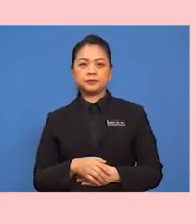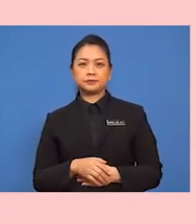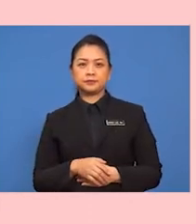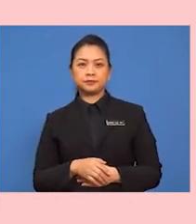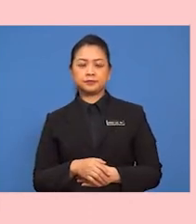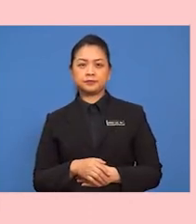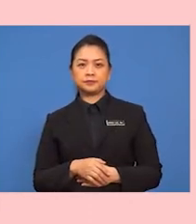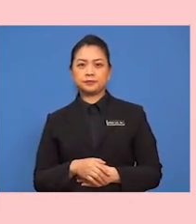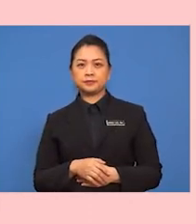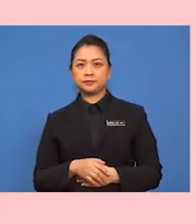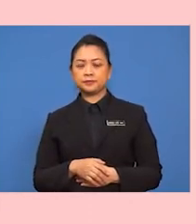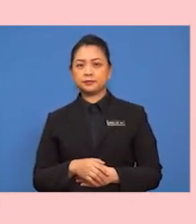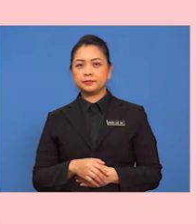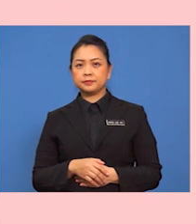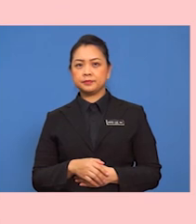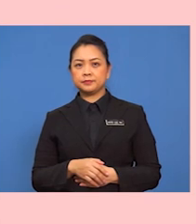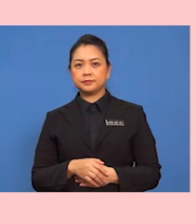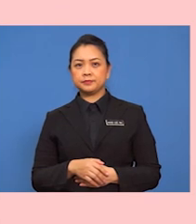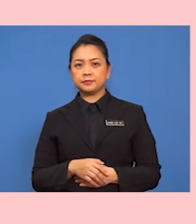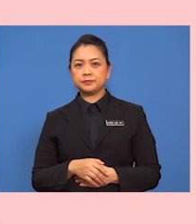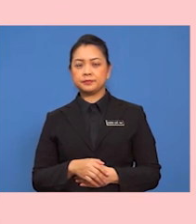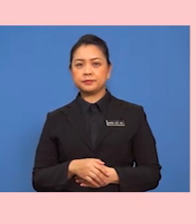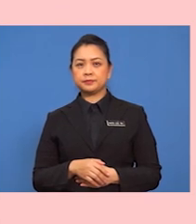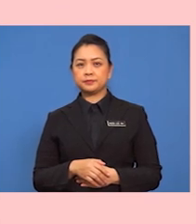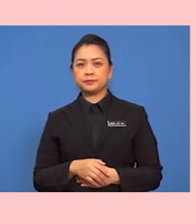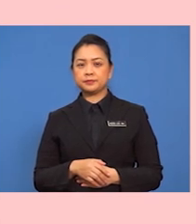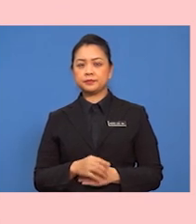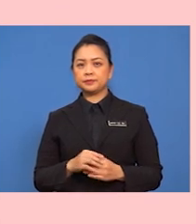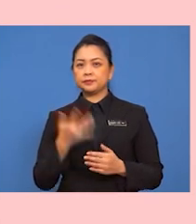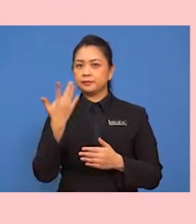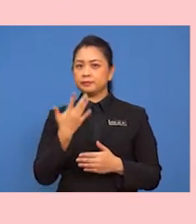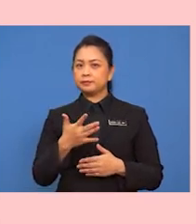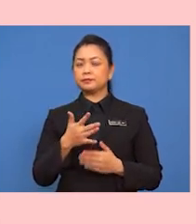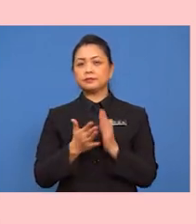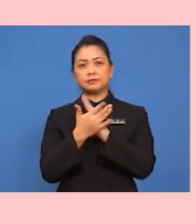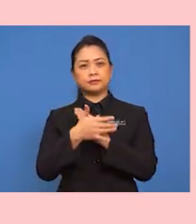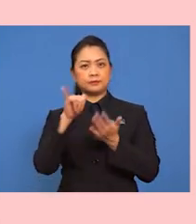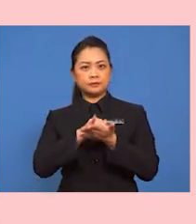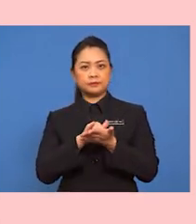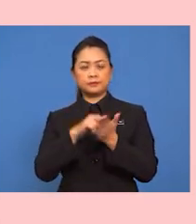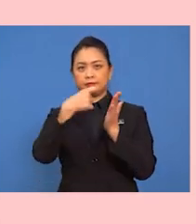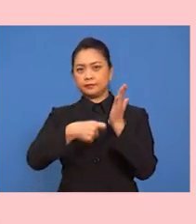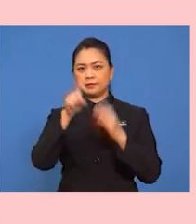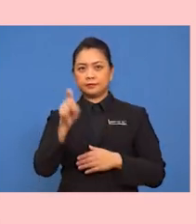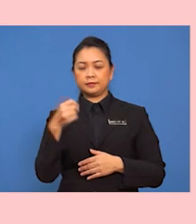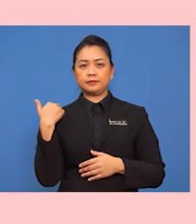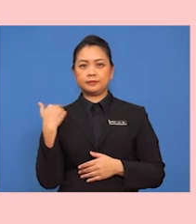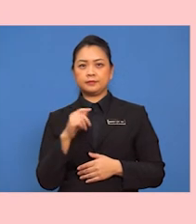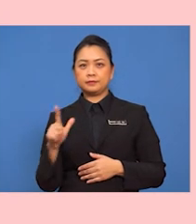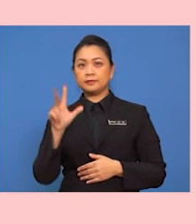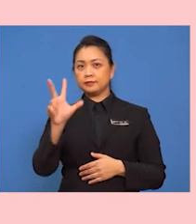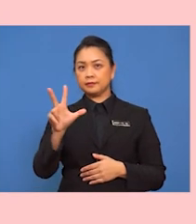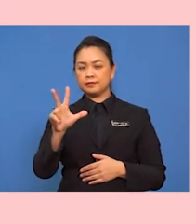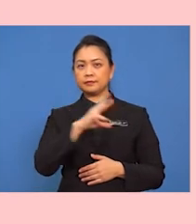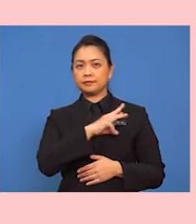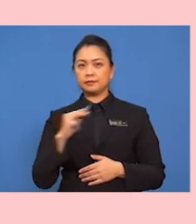dengan 3, 1 per 2 Oleh itu, nilai X ialah 3